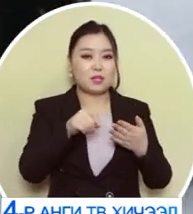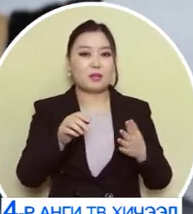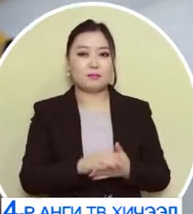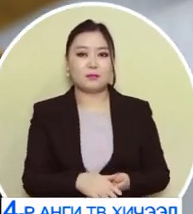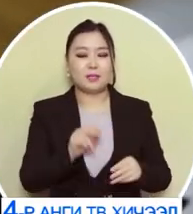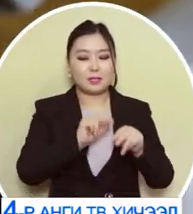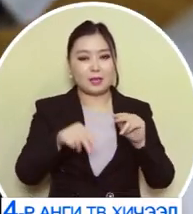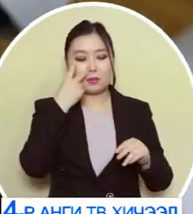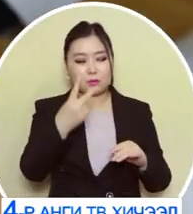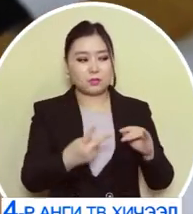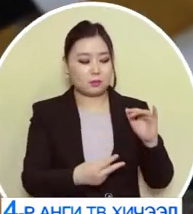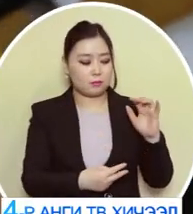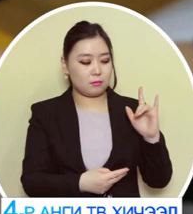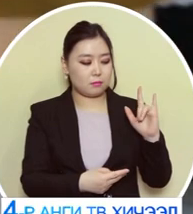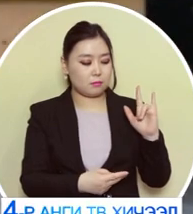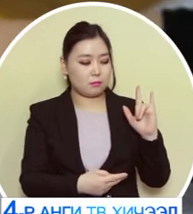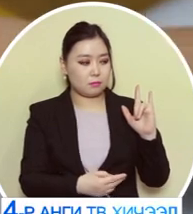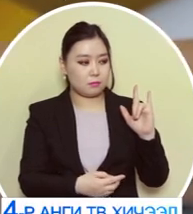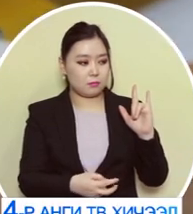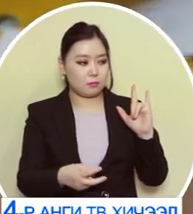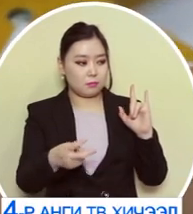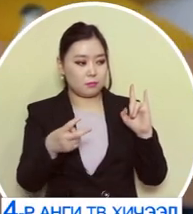Нәтижеміз тексеріп көрейік.